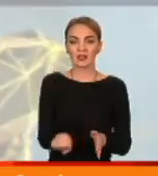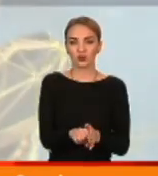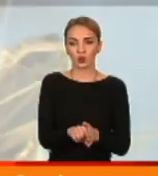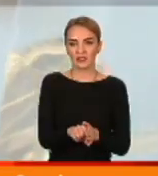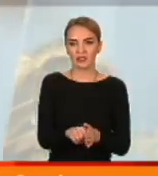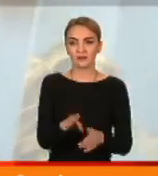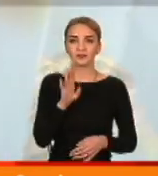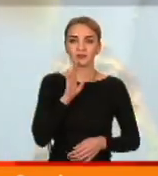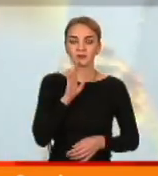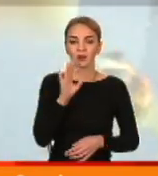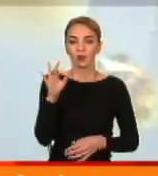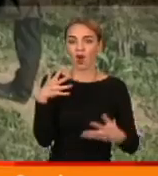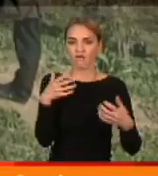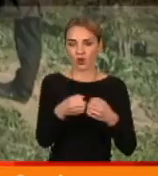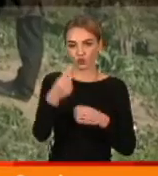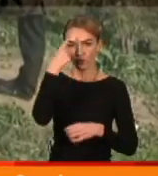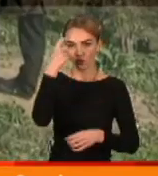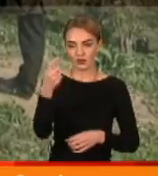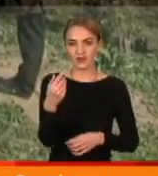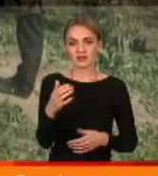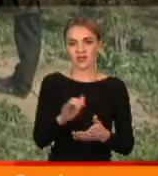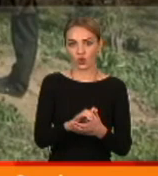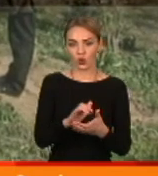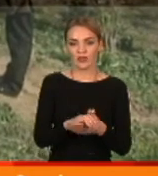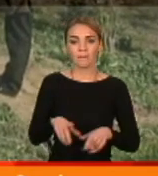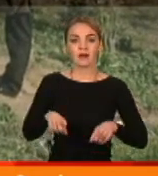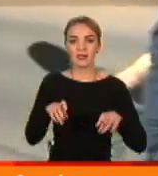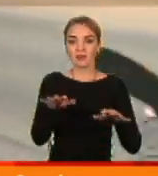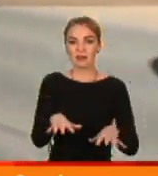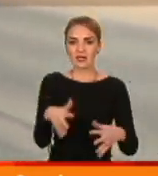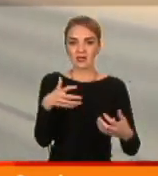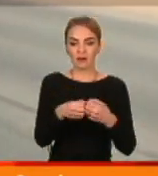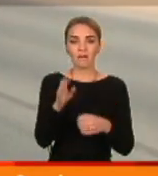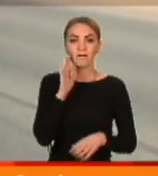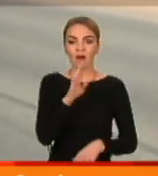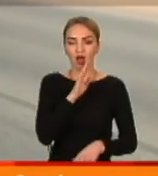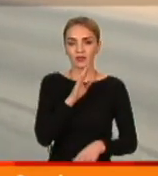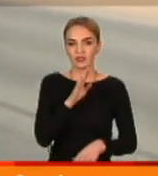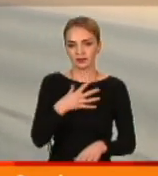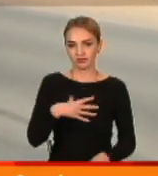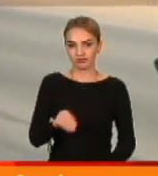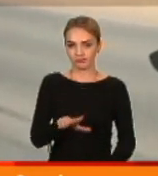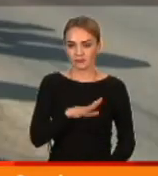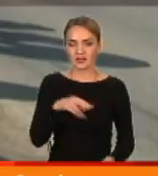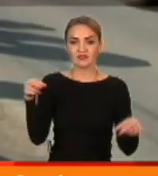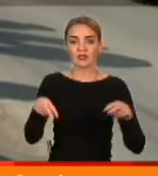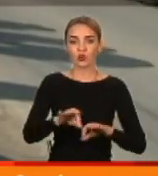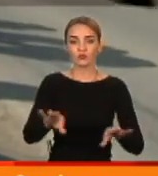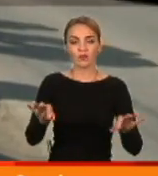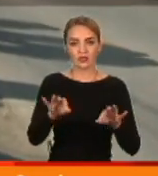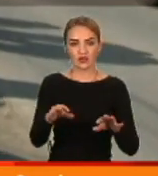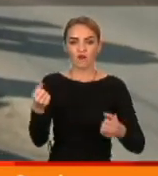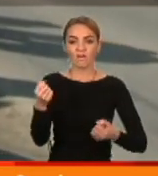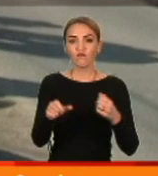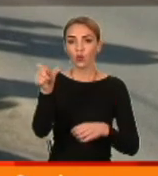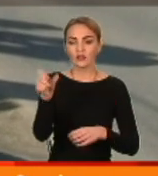59-річної пані Зінаїди. Про аварію повідомили знайомі. Коли прибіг на місце ДТП, мати вже не дихала. Свідки розповіли Дмитрові,